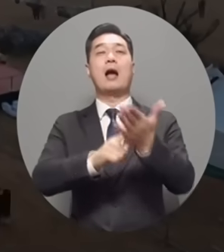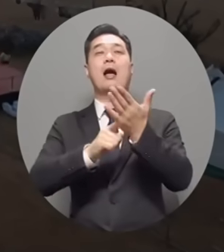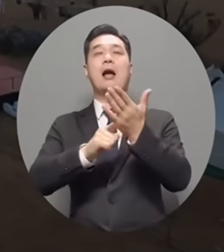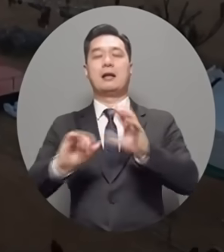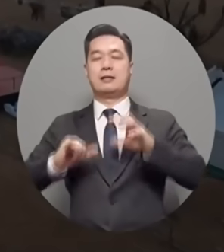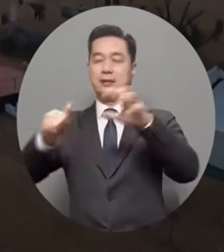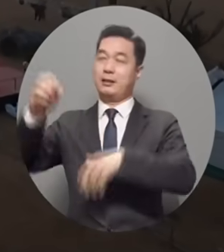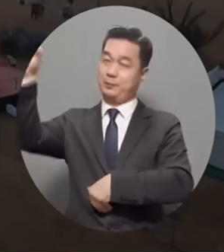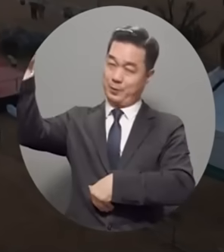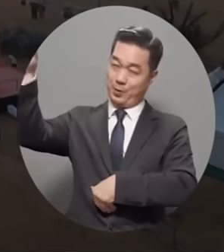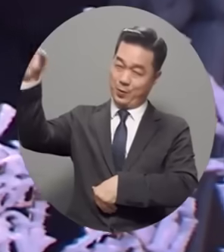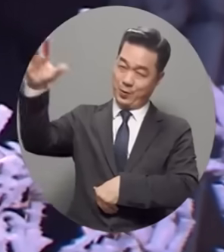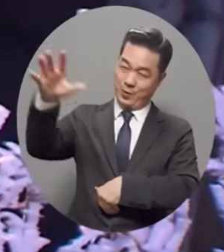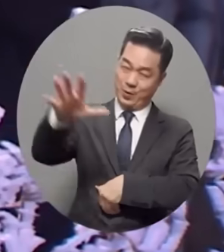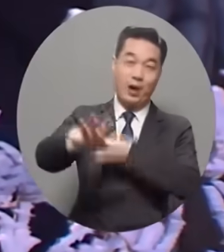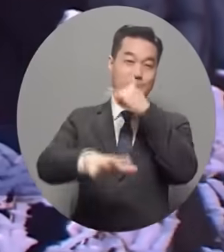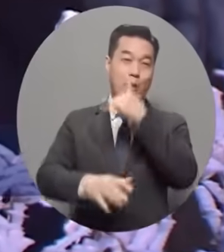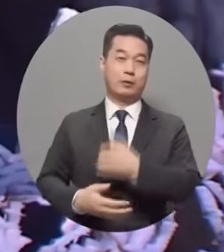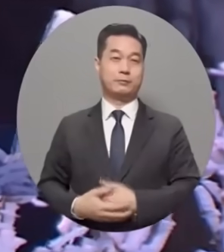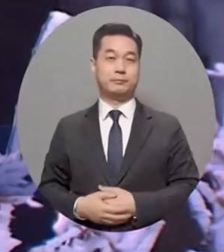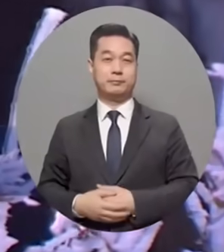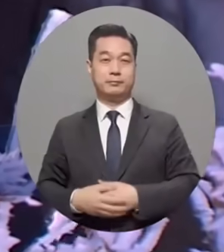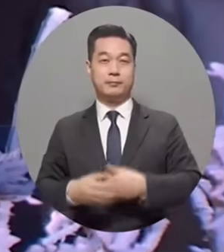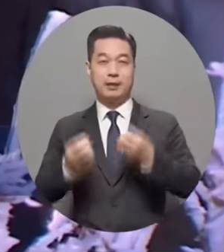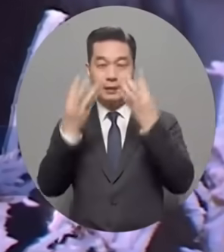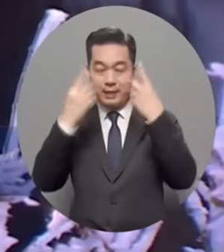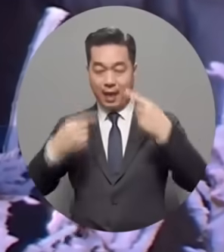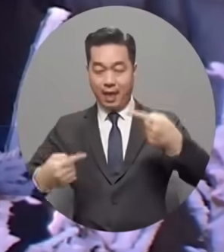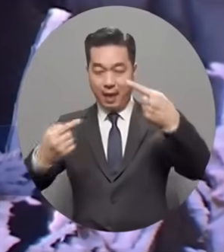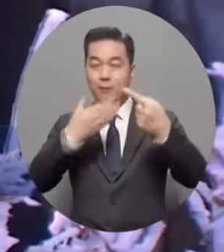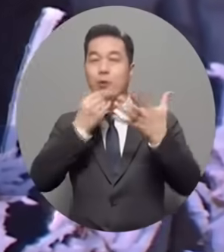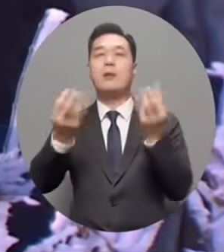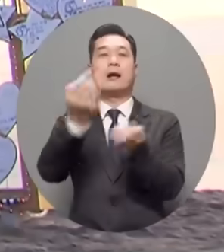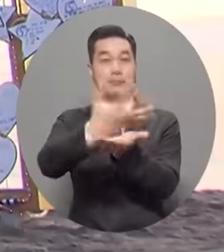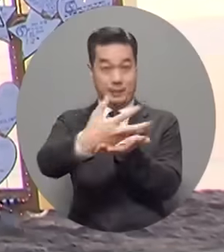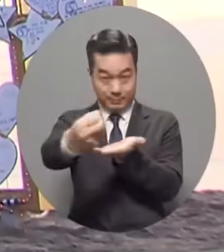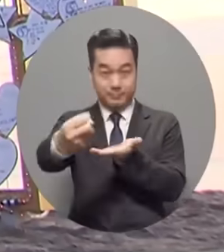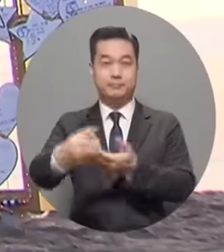환하게 비췄습니다. 새해 복 많이 받으세요!